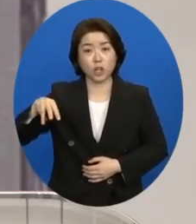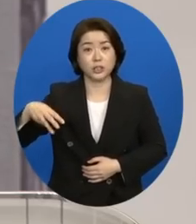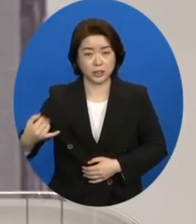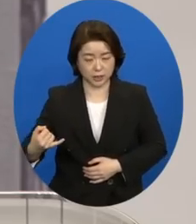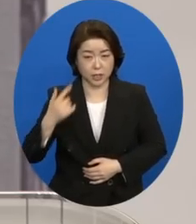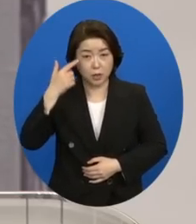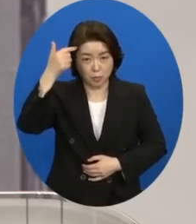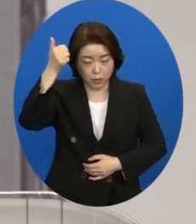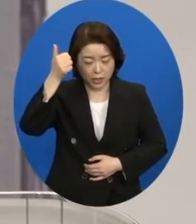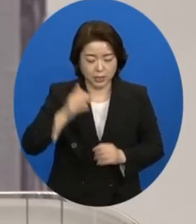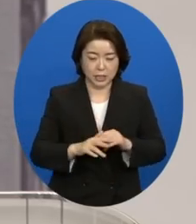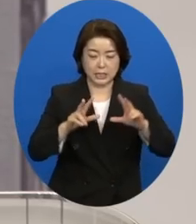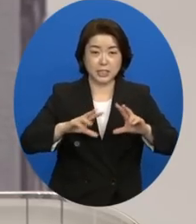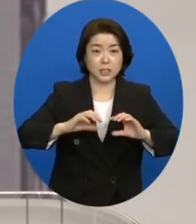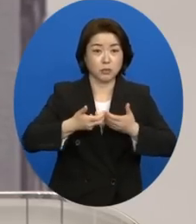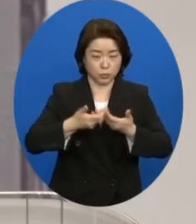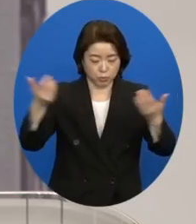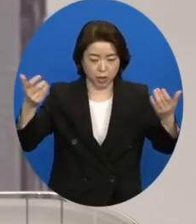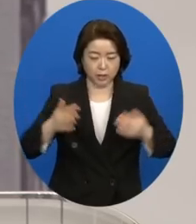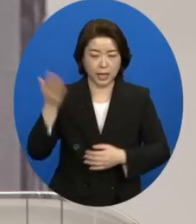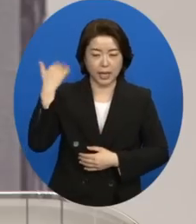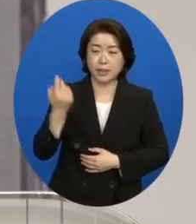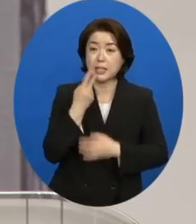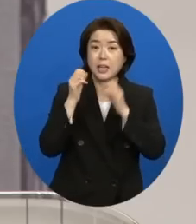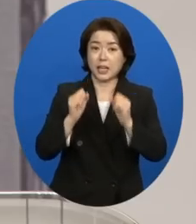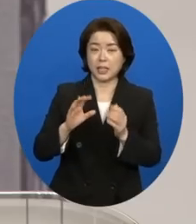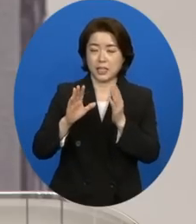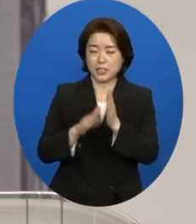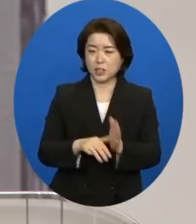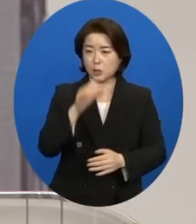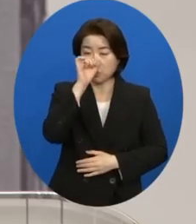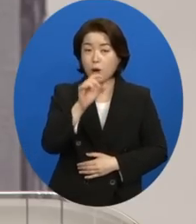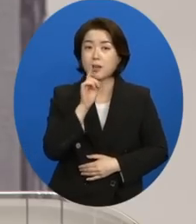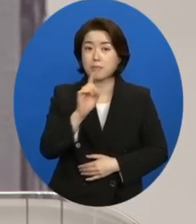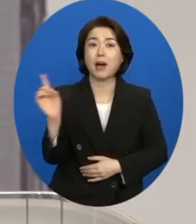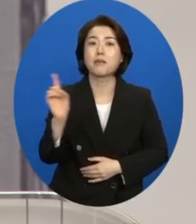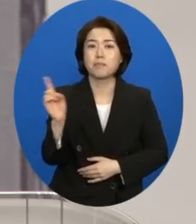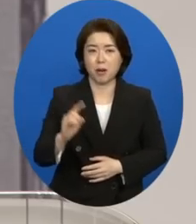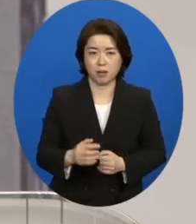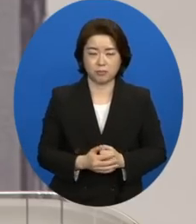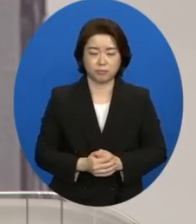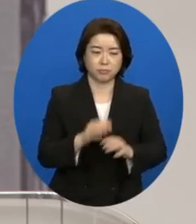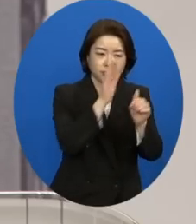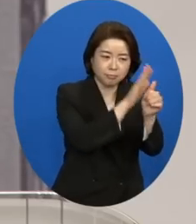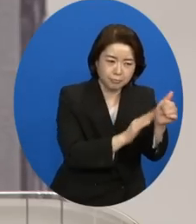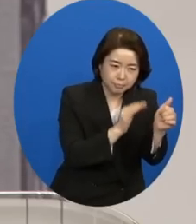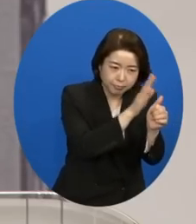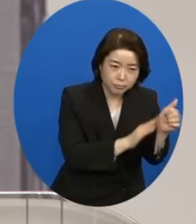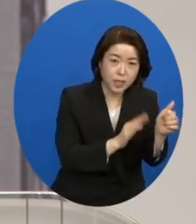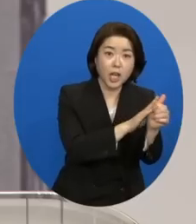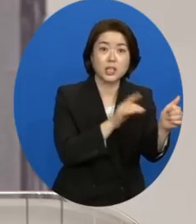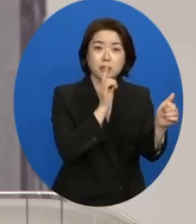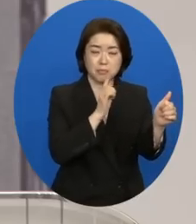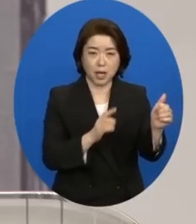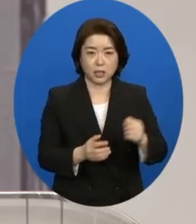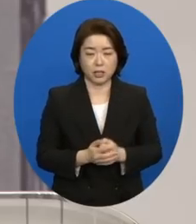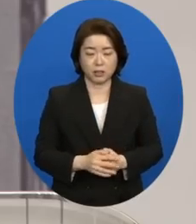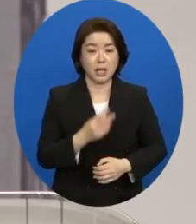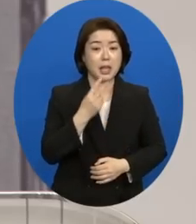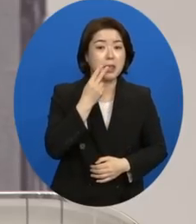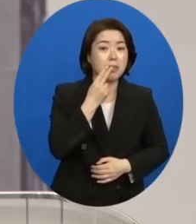살아 계실 때 평소에 조아는 격언이 있었는데 이거였다고 합니다 아첨은 담배